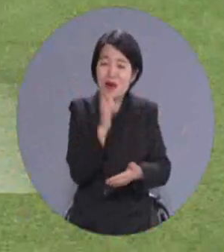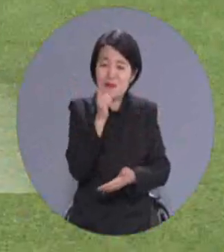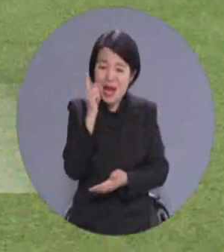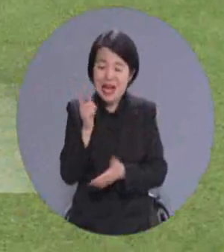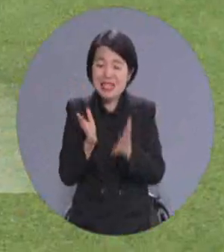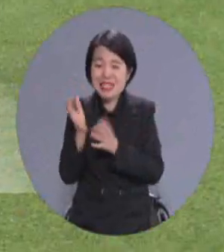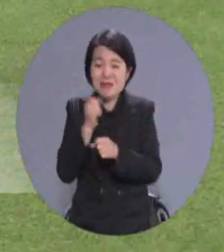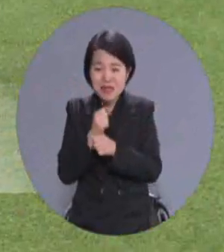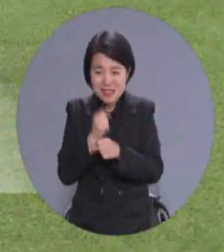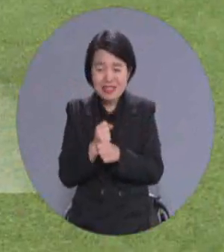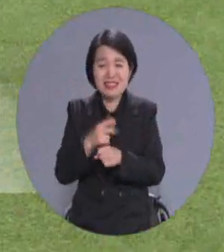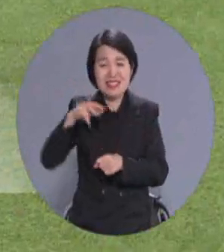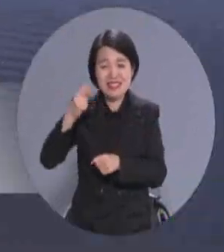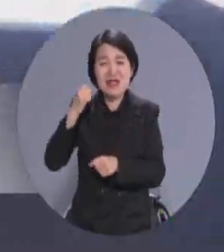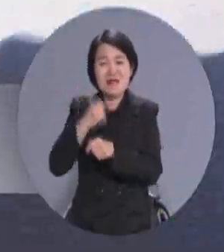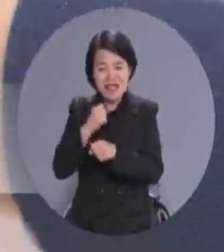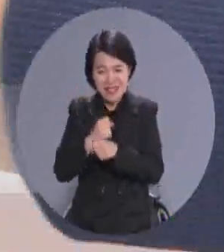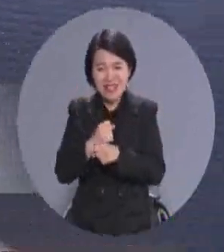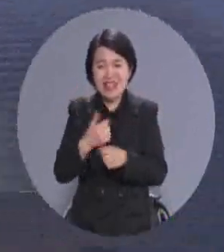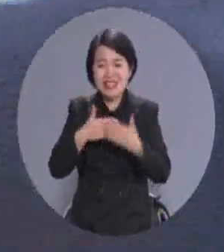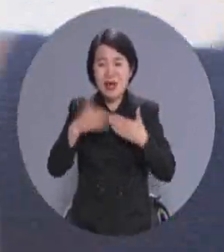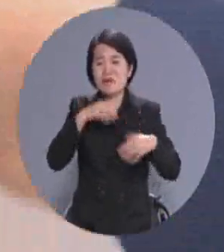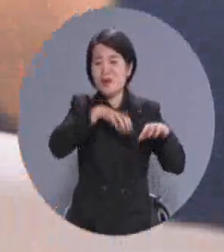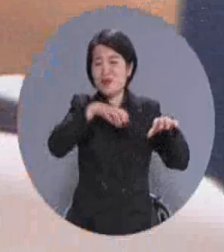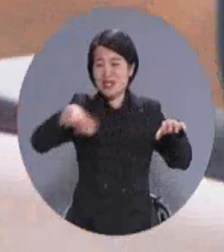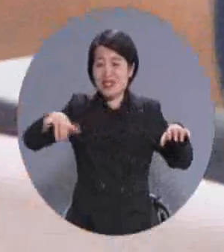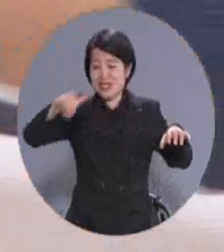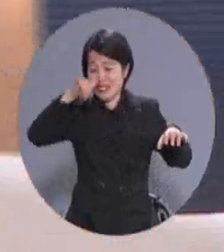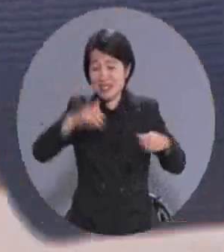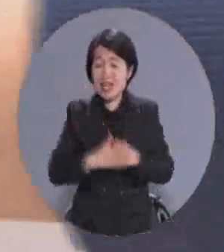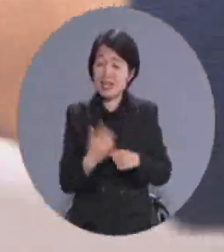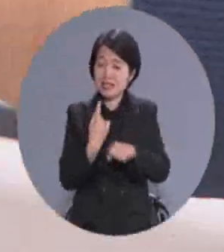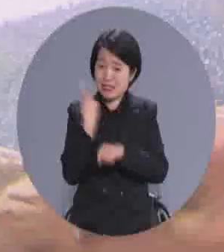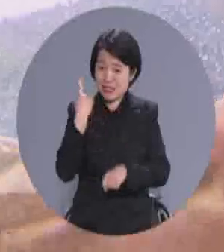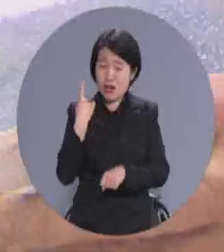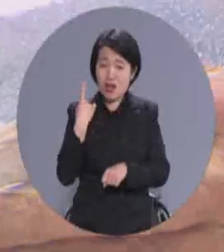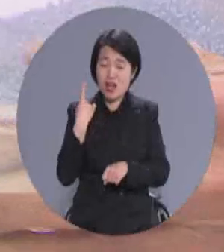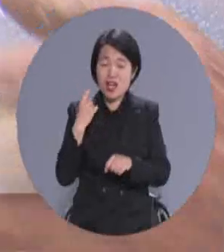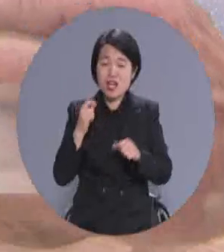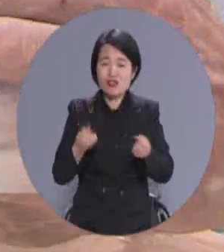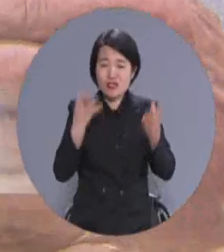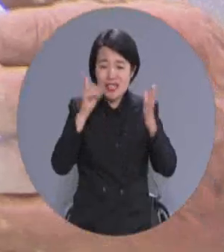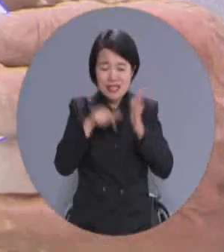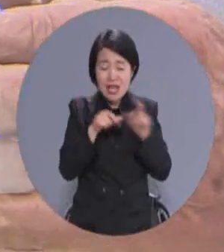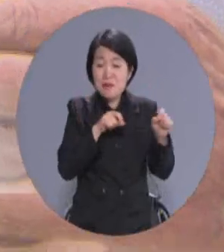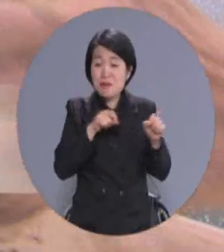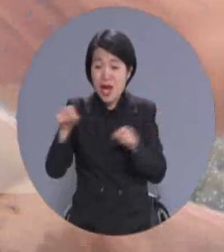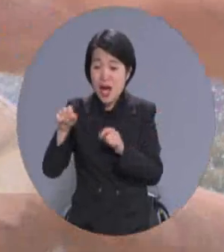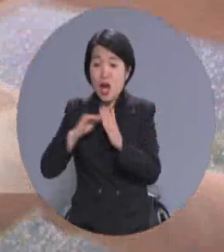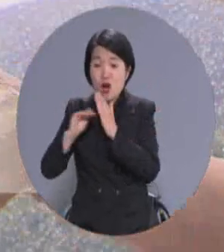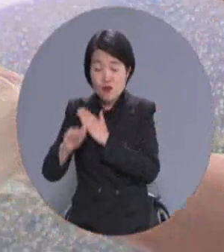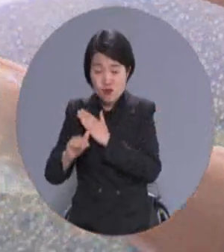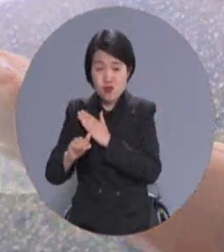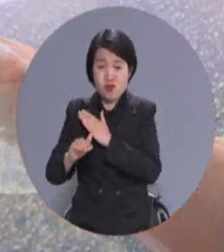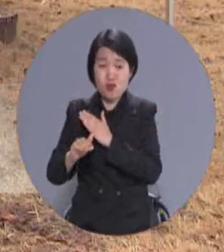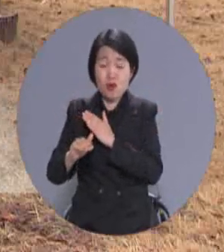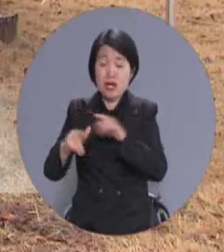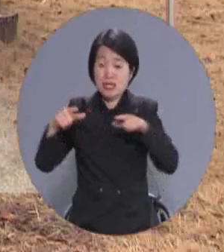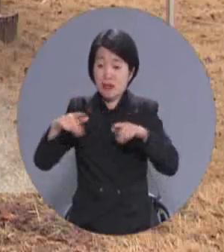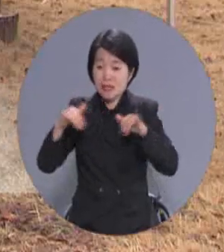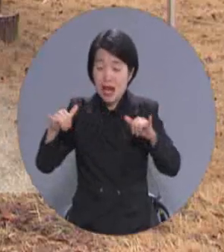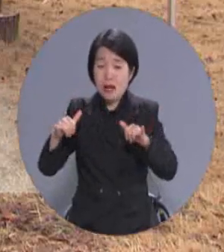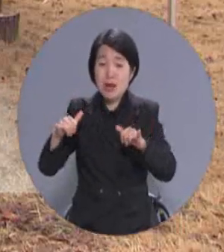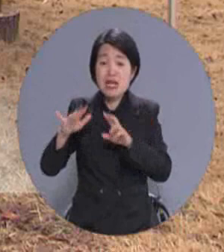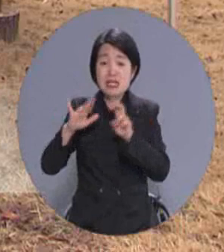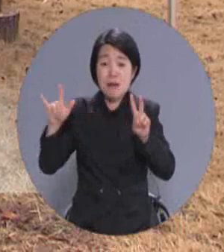가족을 위한 체험 프로그램들이 마련됐습니다. 지난해 처음으로 겨울로 축제 시기를 옮긴 뒤 강진군 인구의 3배에